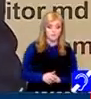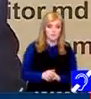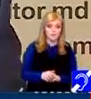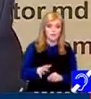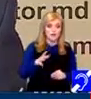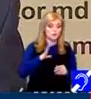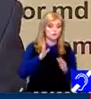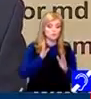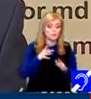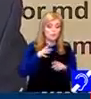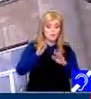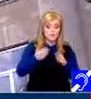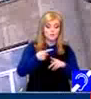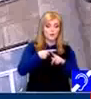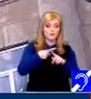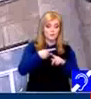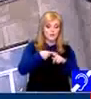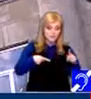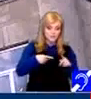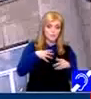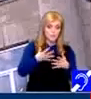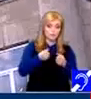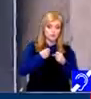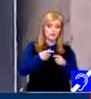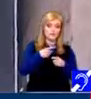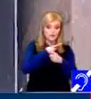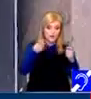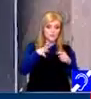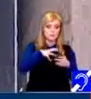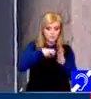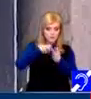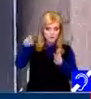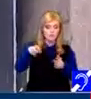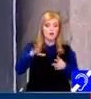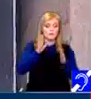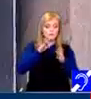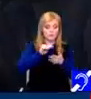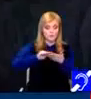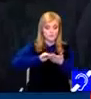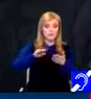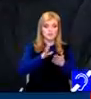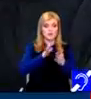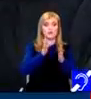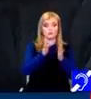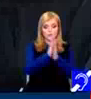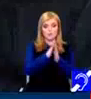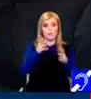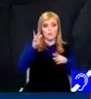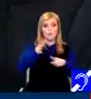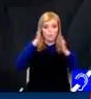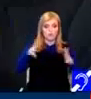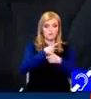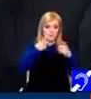s-au recepționat răspunsuri în termen legal. Rata de refuz a solicitărilor cetățenilor este de două ori mai mare. Dacă ne uităm conform graficului, 14